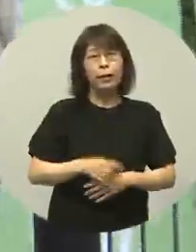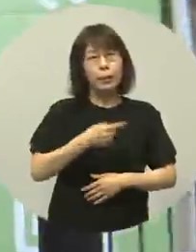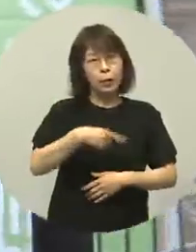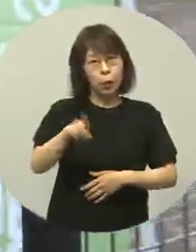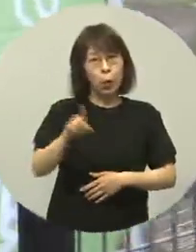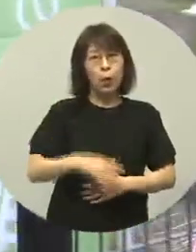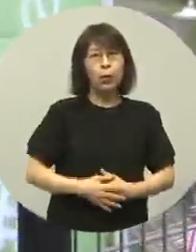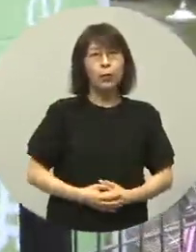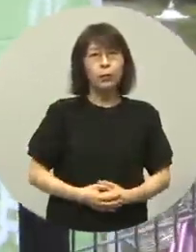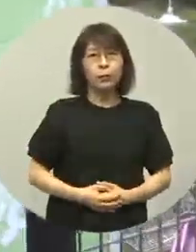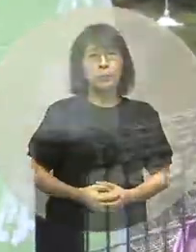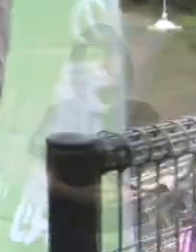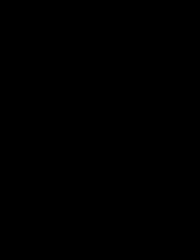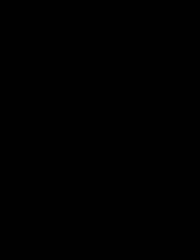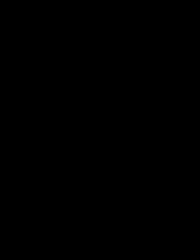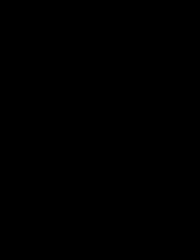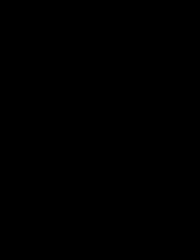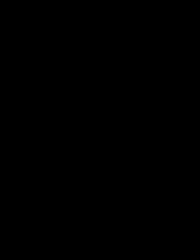ましょう。